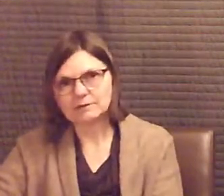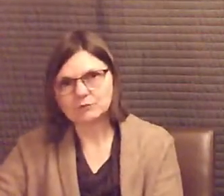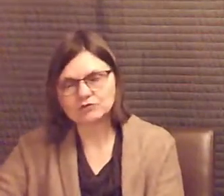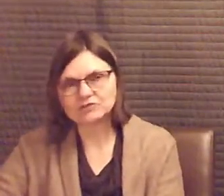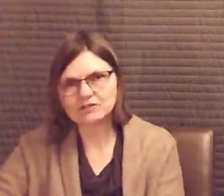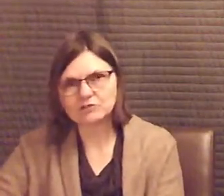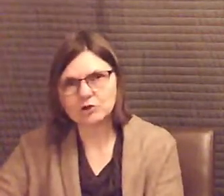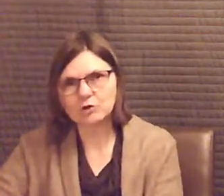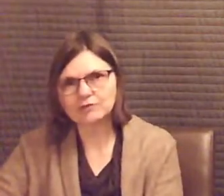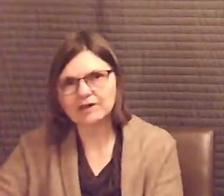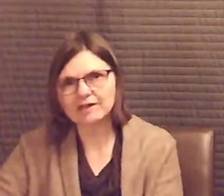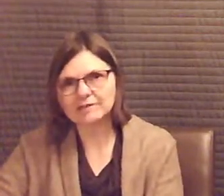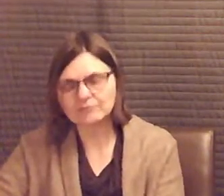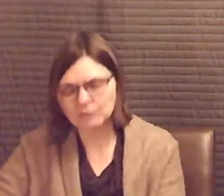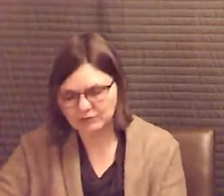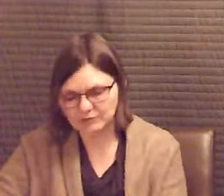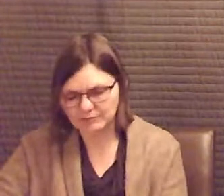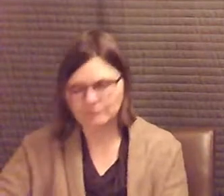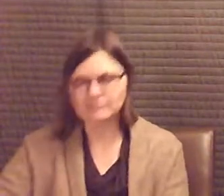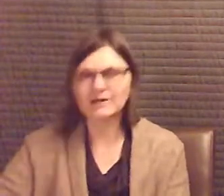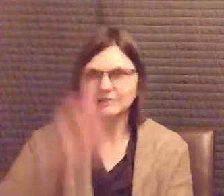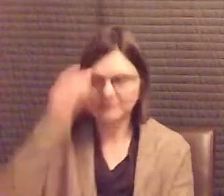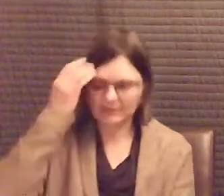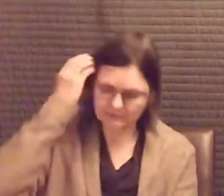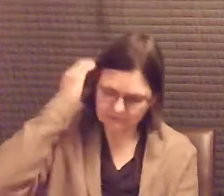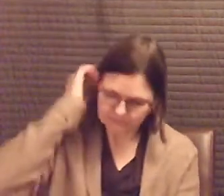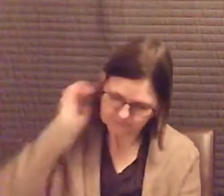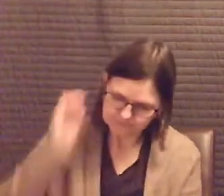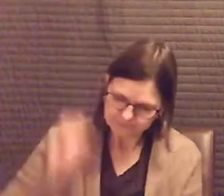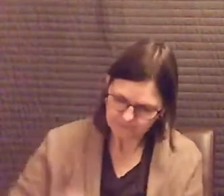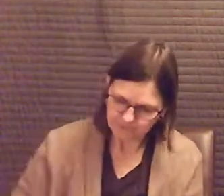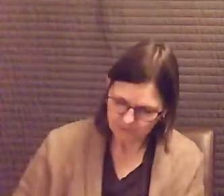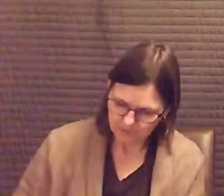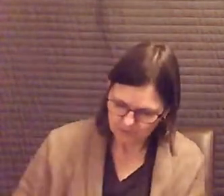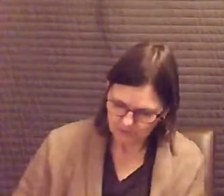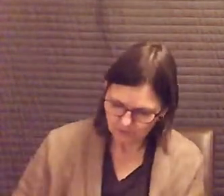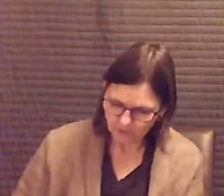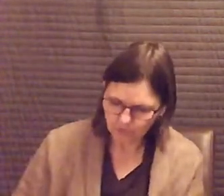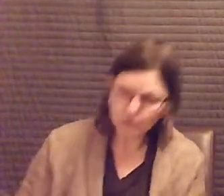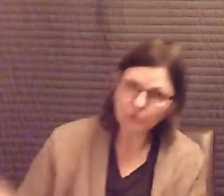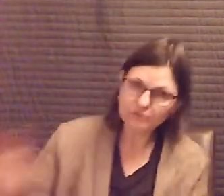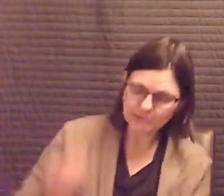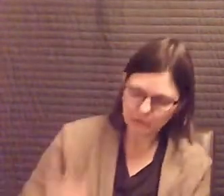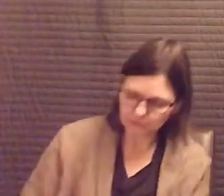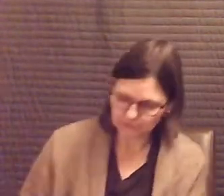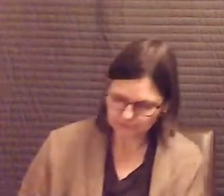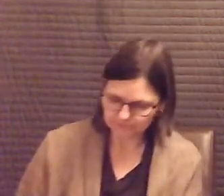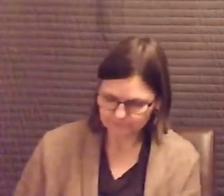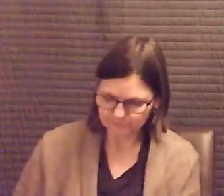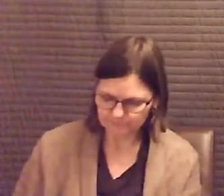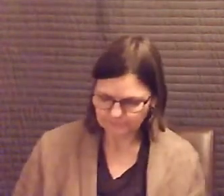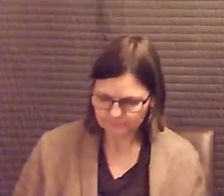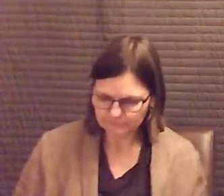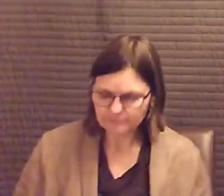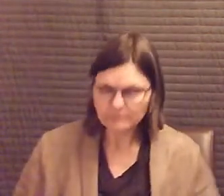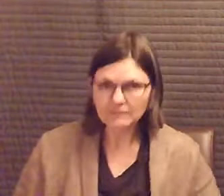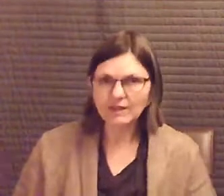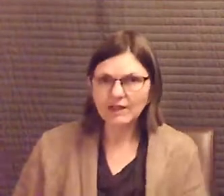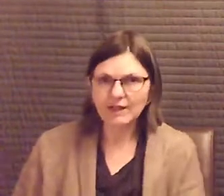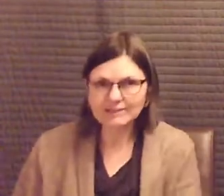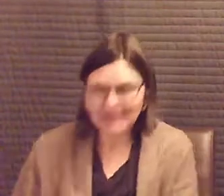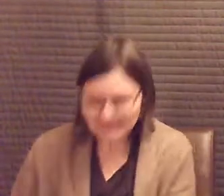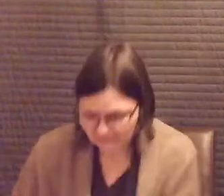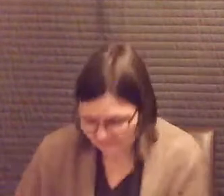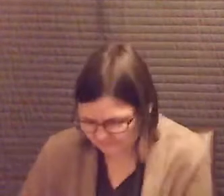daarom konden ze niet geloven in de wonder allerhande liefde gronden ongeloof nooit over en nacht rolde